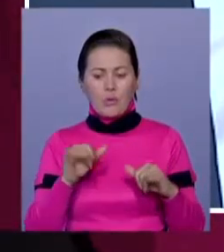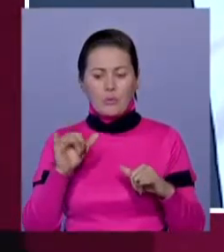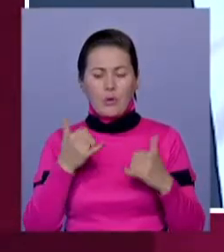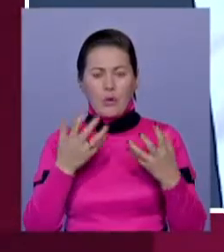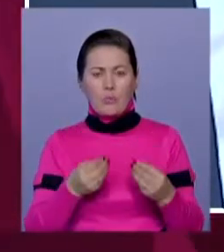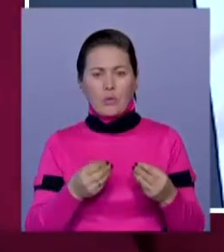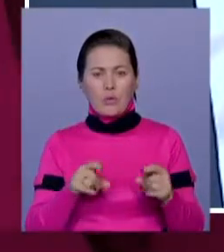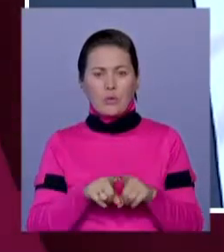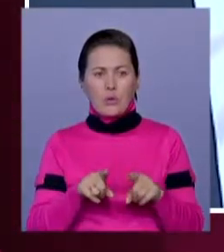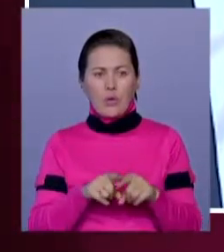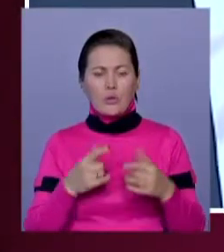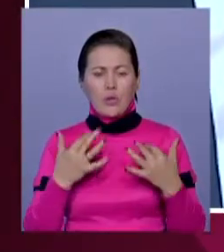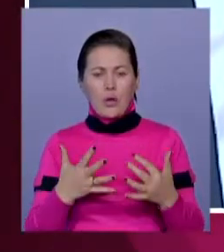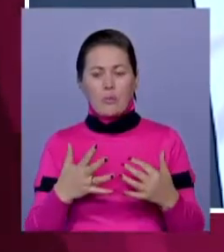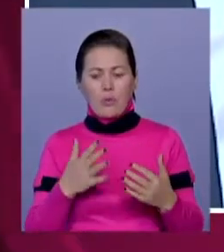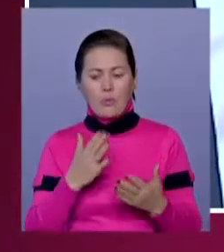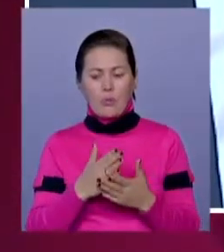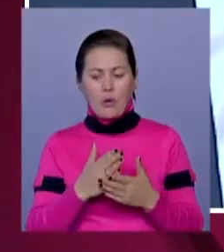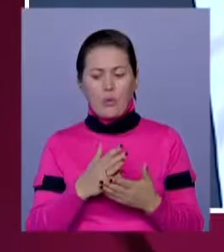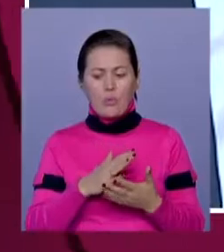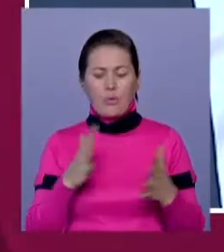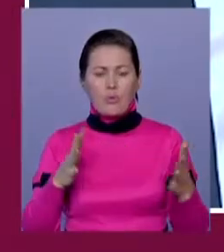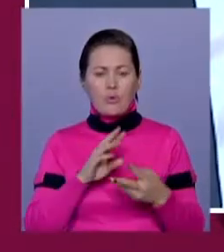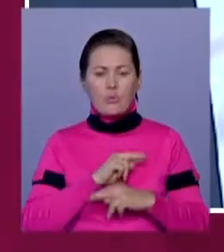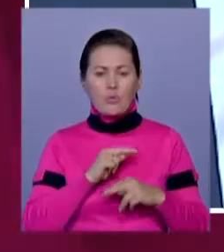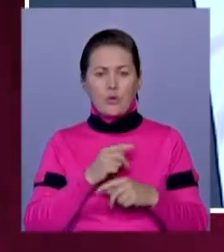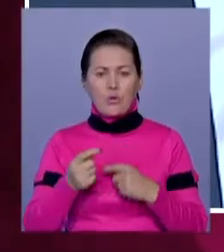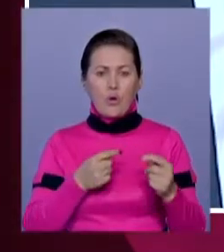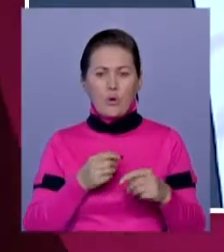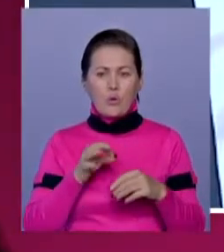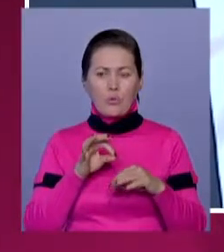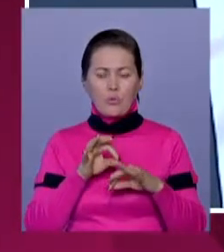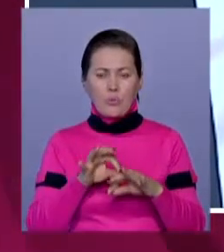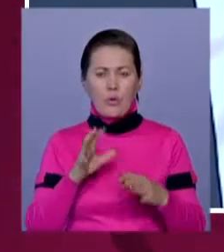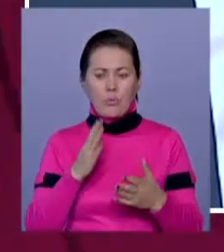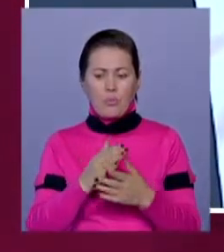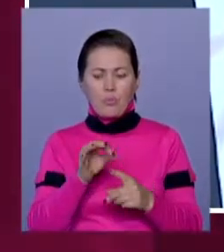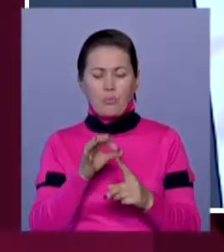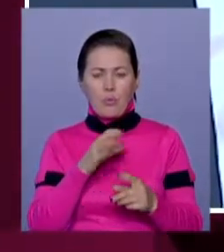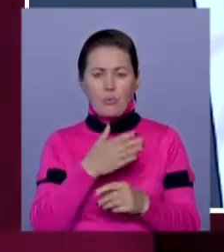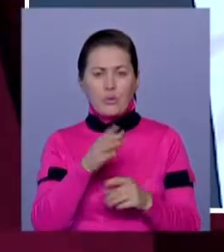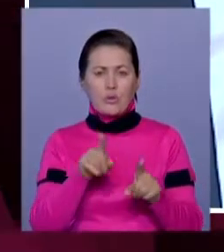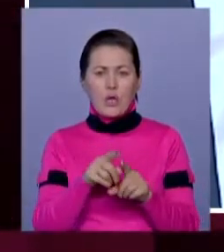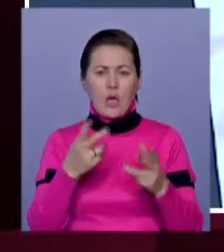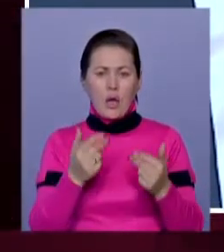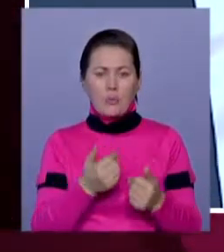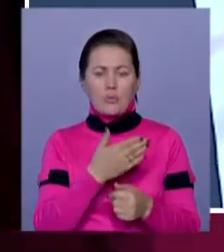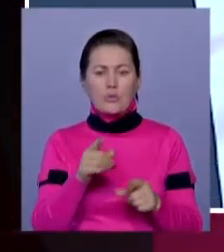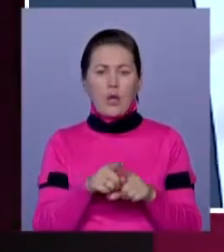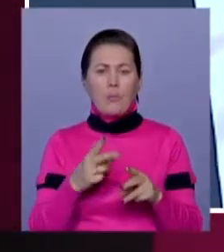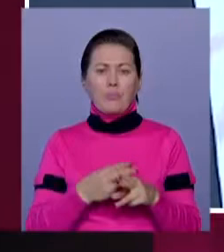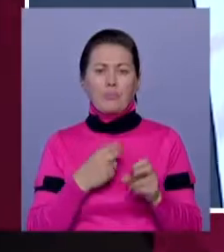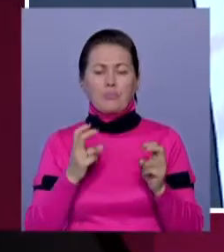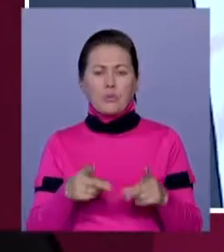күнде саладағы талап етілетін жаңа ауқымды жұмысты атқару болып табылады. Сол мақсатта әрине оның